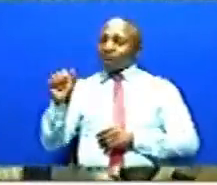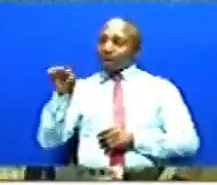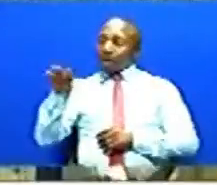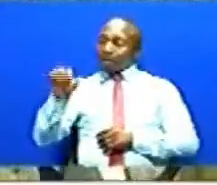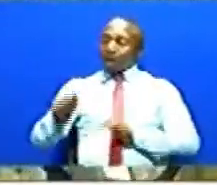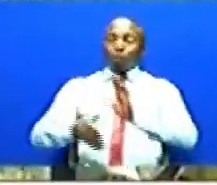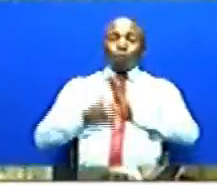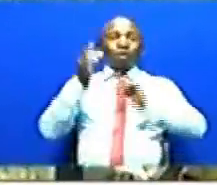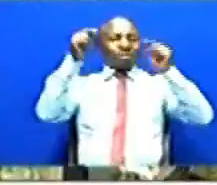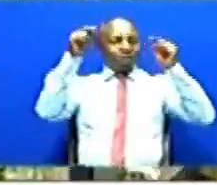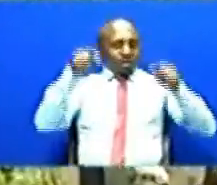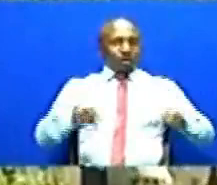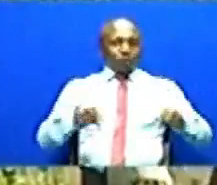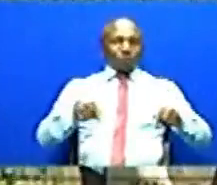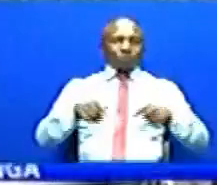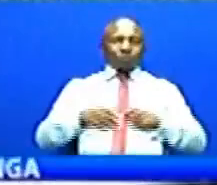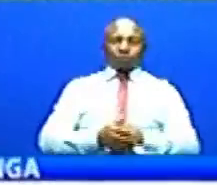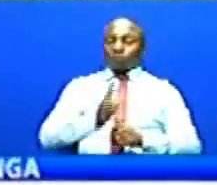kuanzia leo.